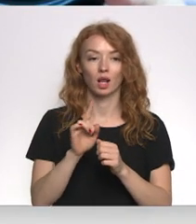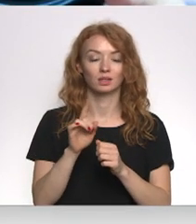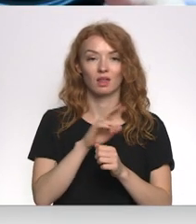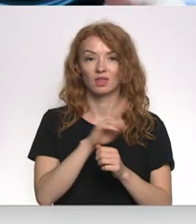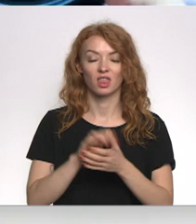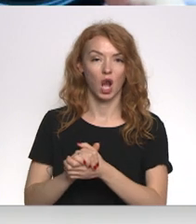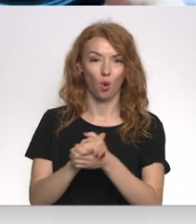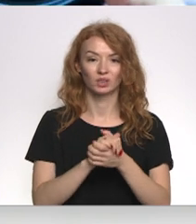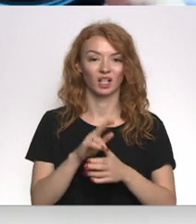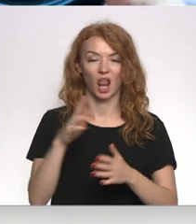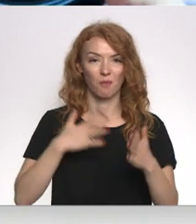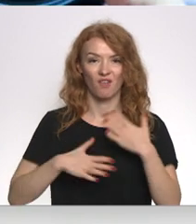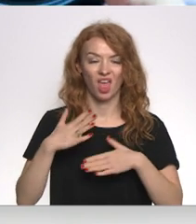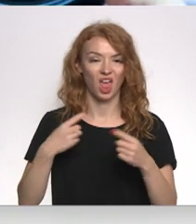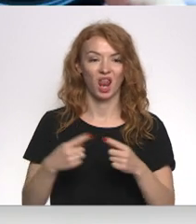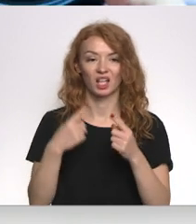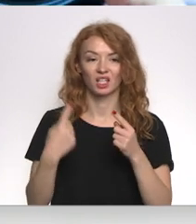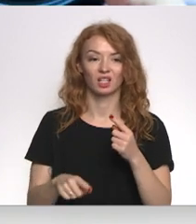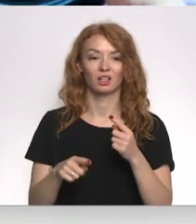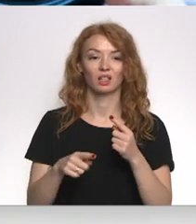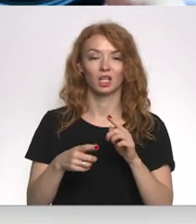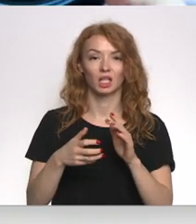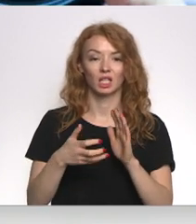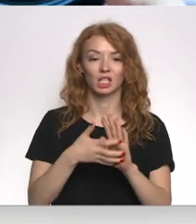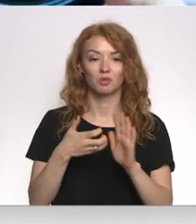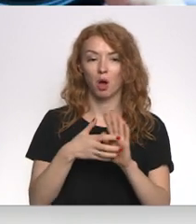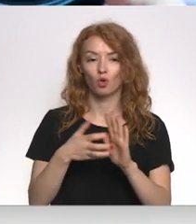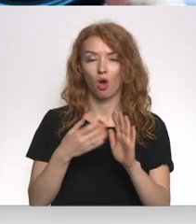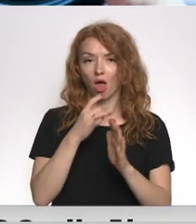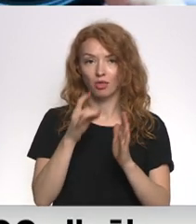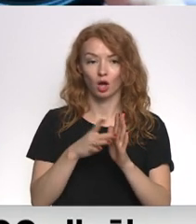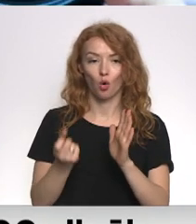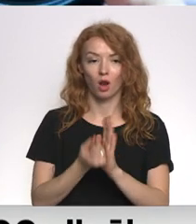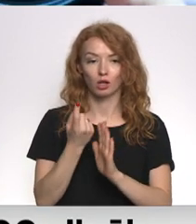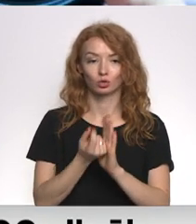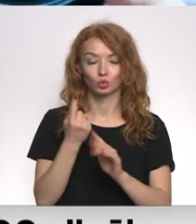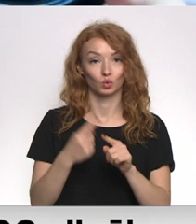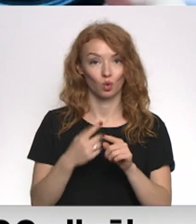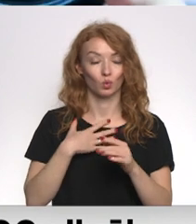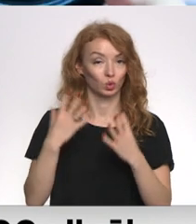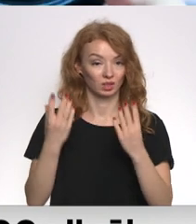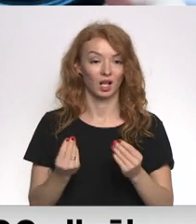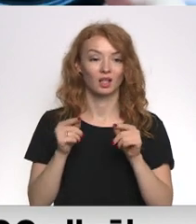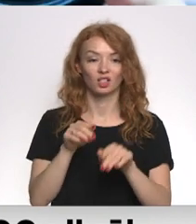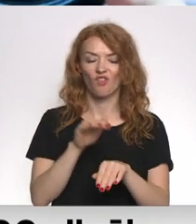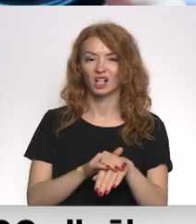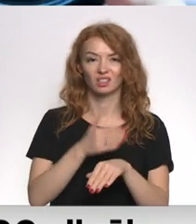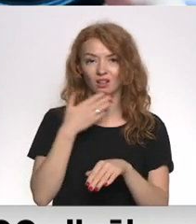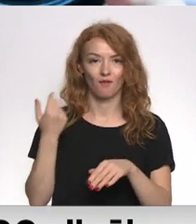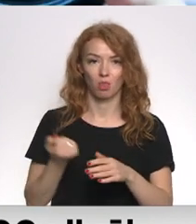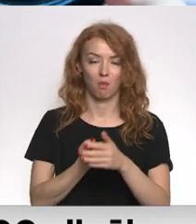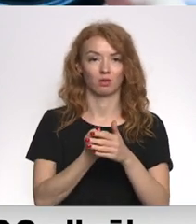nedraudzīgi, nelabvēlīgi izmantojums energoresursa, kurš mūsdienās faktiski vairs nav atbalstāms